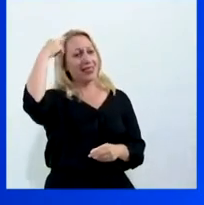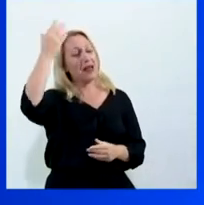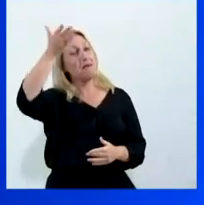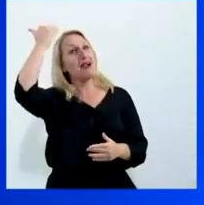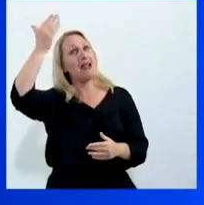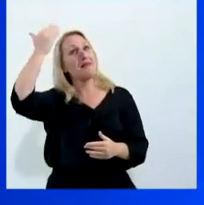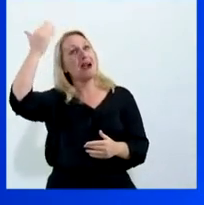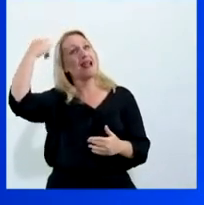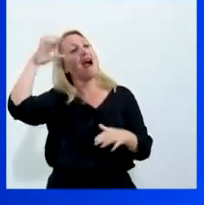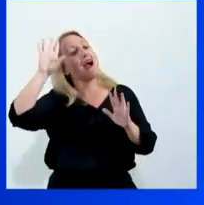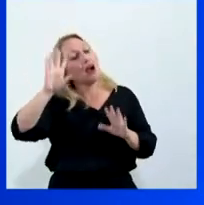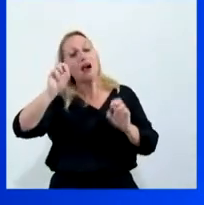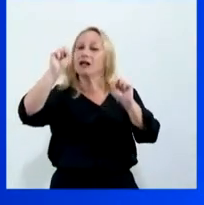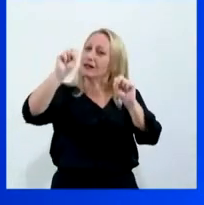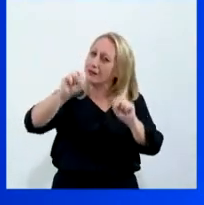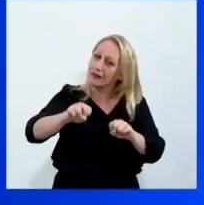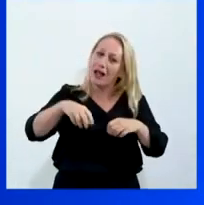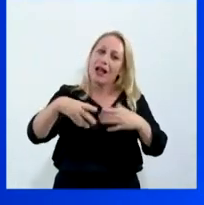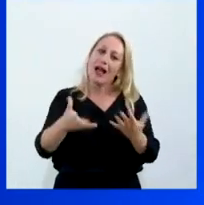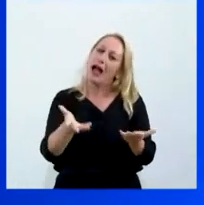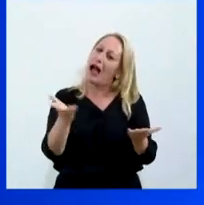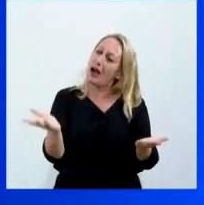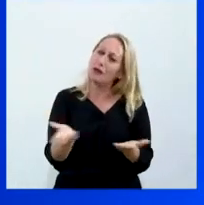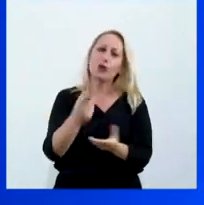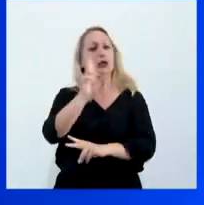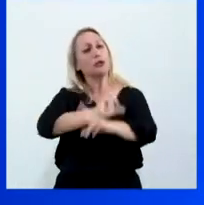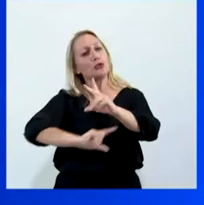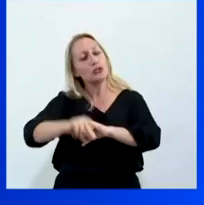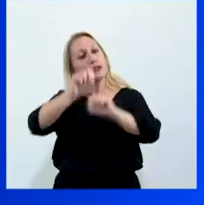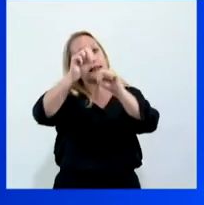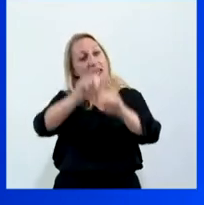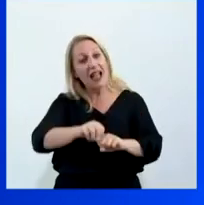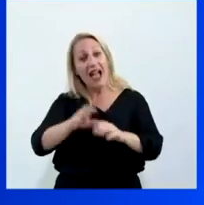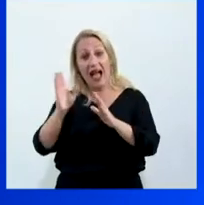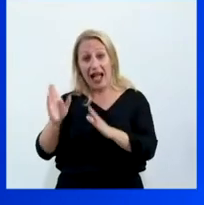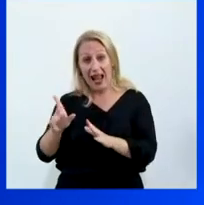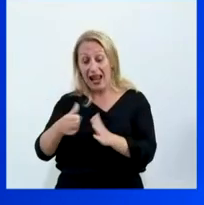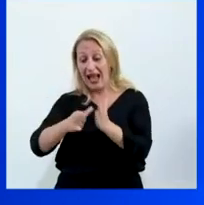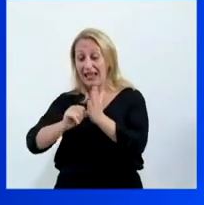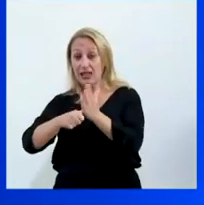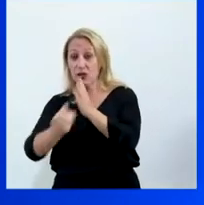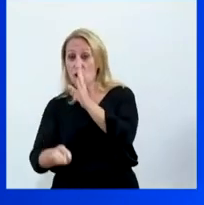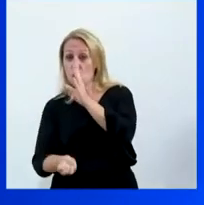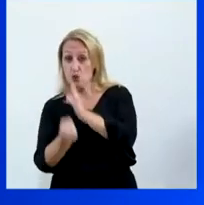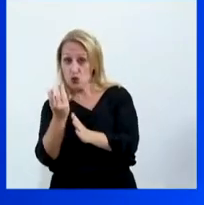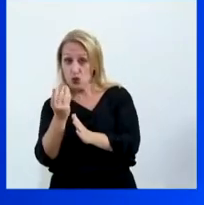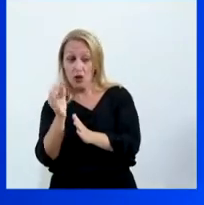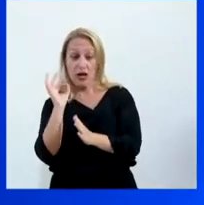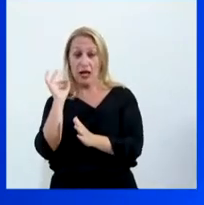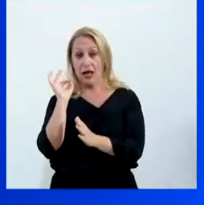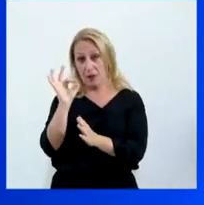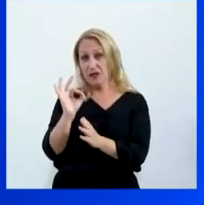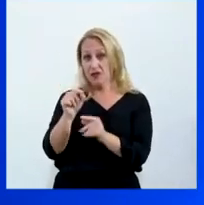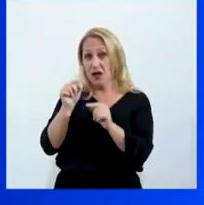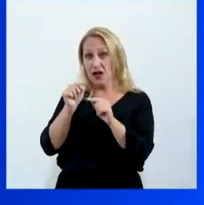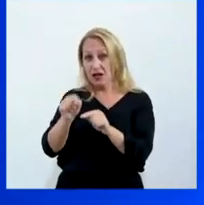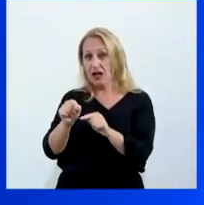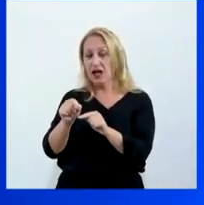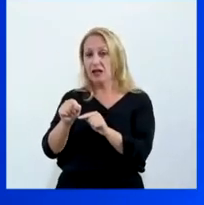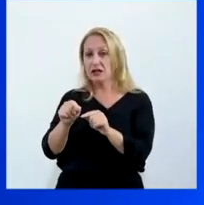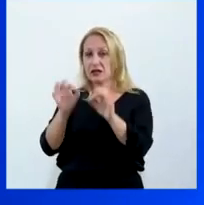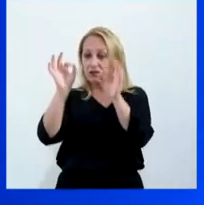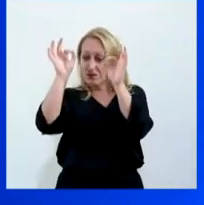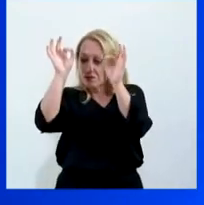άλλη εποχή. Γι' αυτό δεν θα είχα καμία αντίρρηση. Αλλά οι ταυτότητες οι καινούργιες